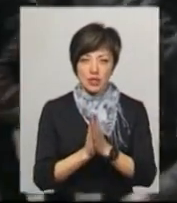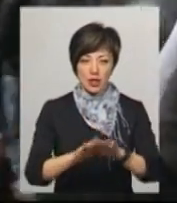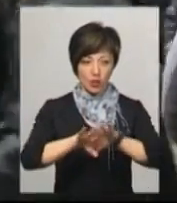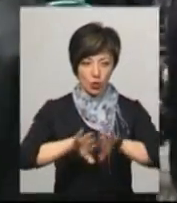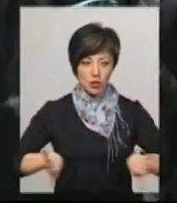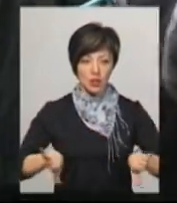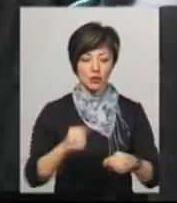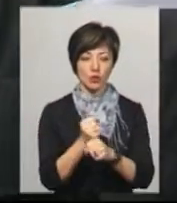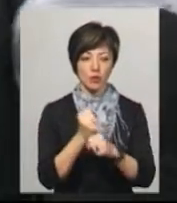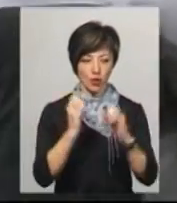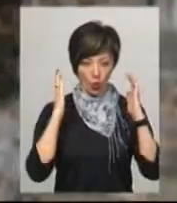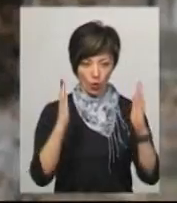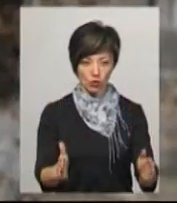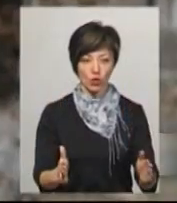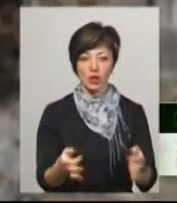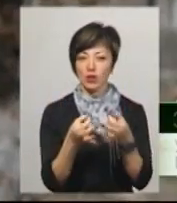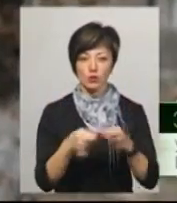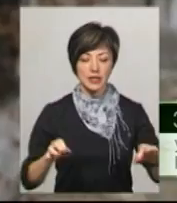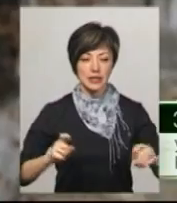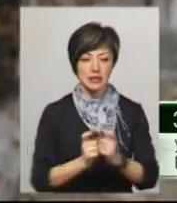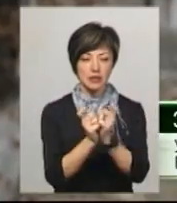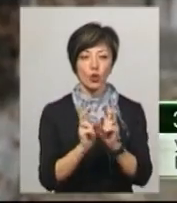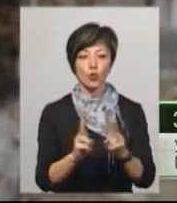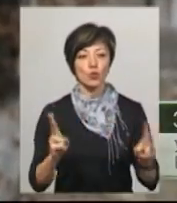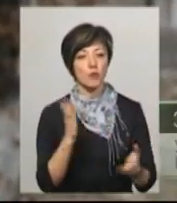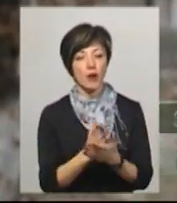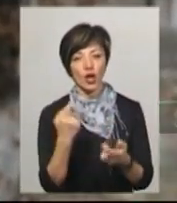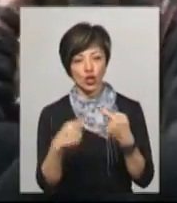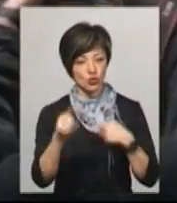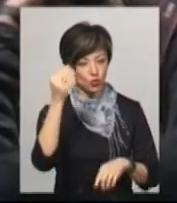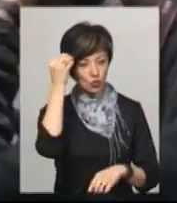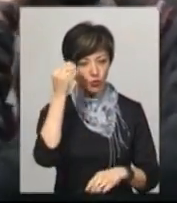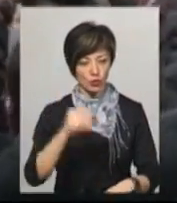розійтися, зробити коридор, не допустити зіткнень із тими, хто має іншу думку.